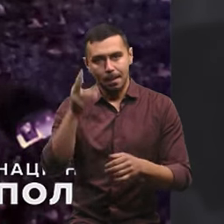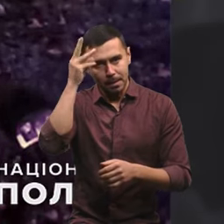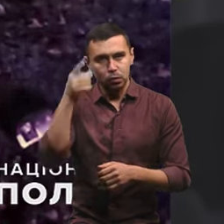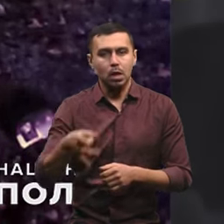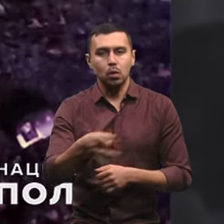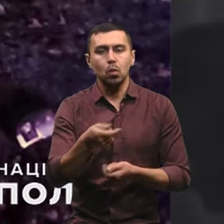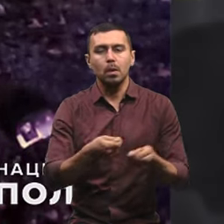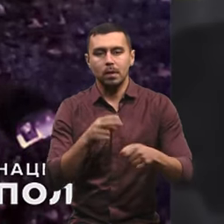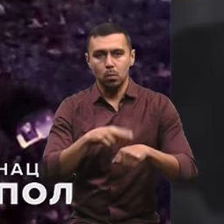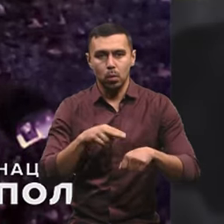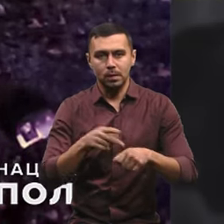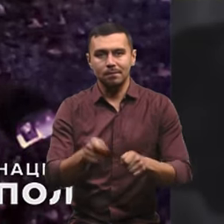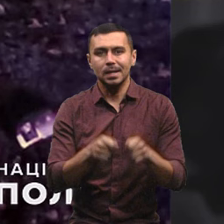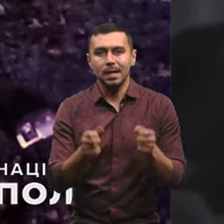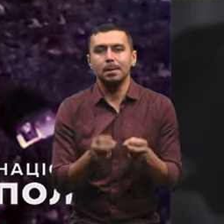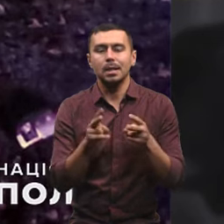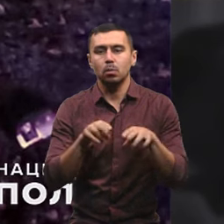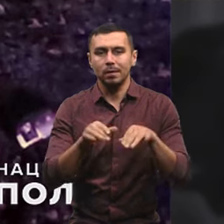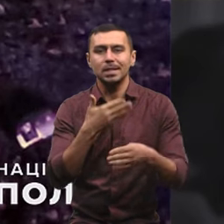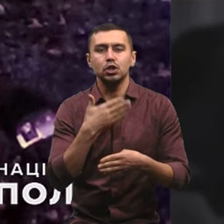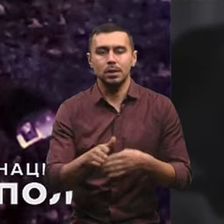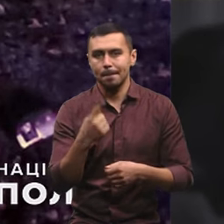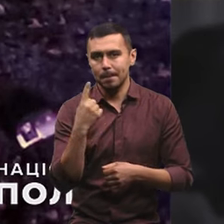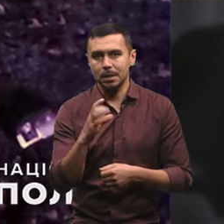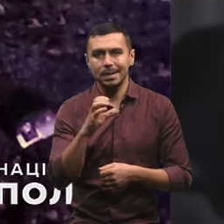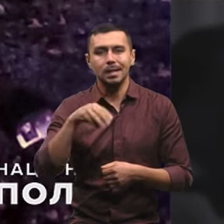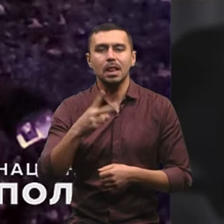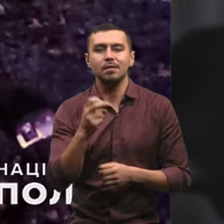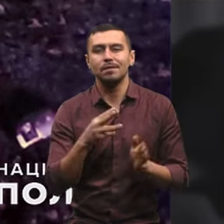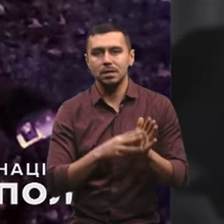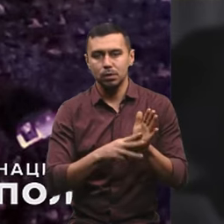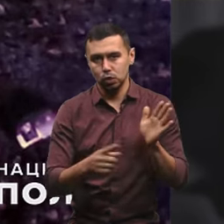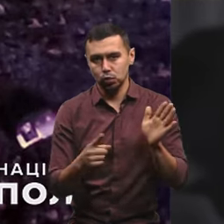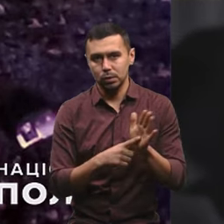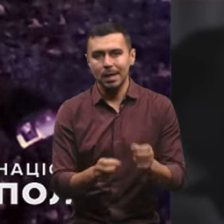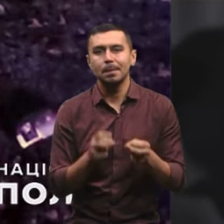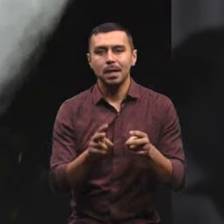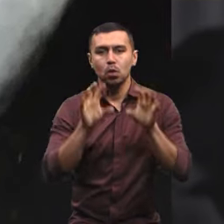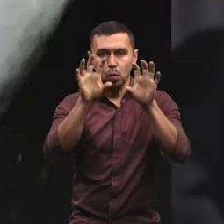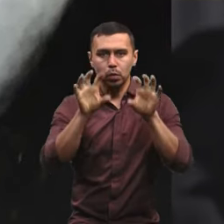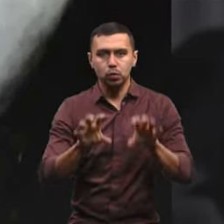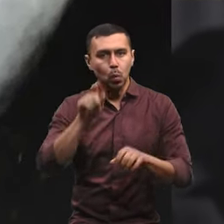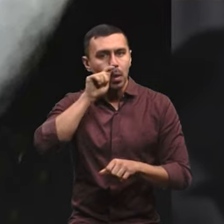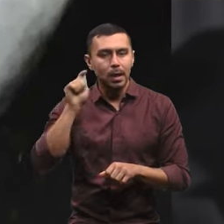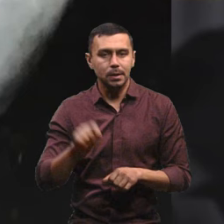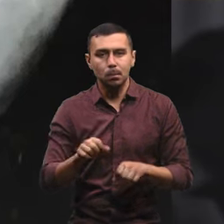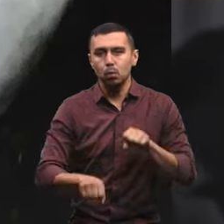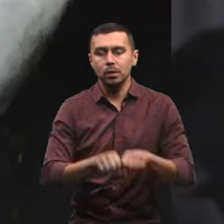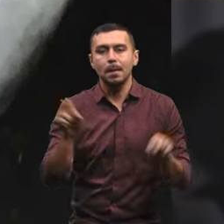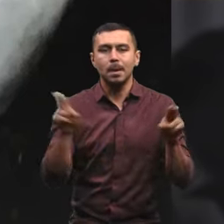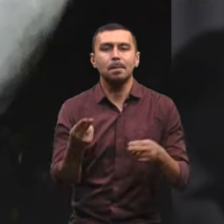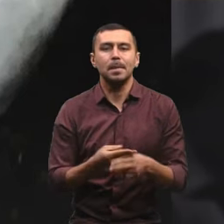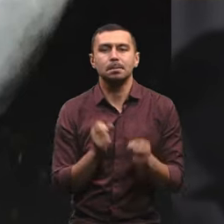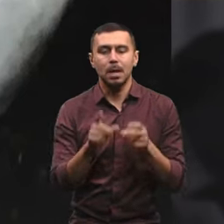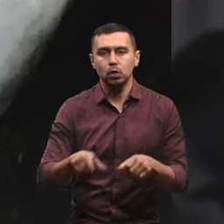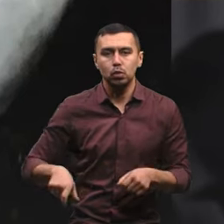управління поліції відкрили кримінальне провадження за частиною 1 статті 286 Кримінального кодексу України «Порушення правил